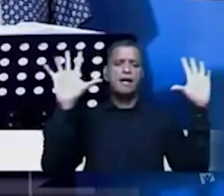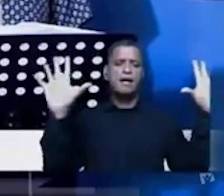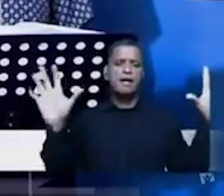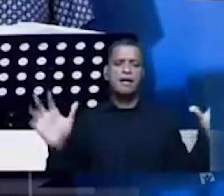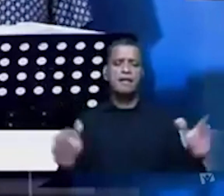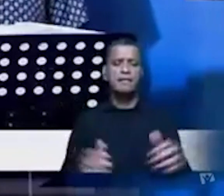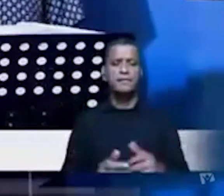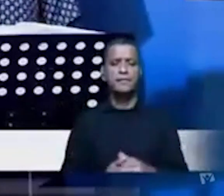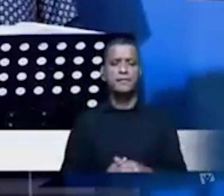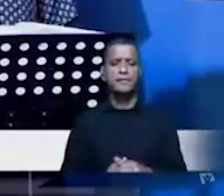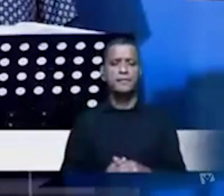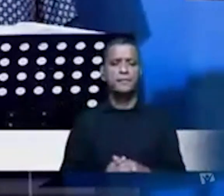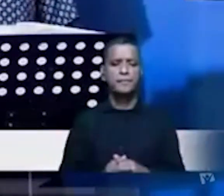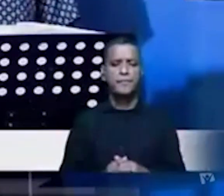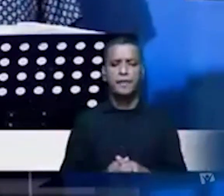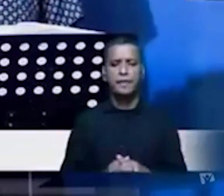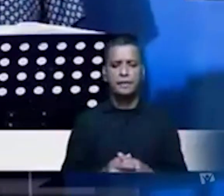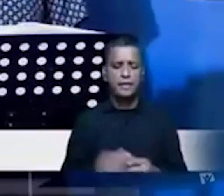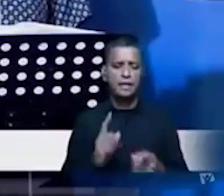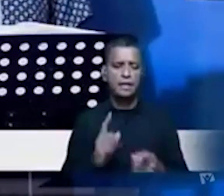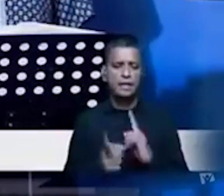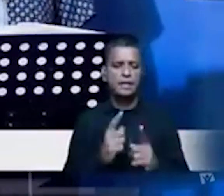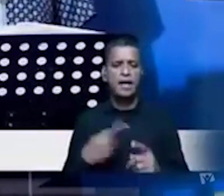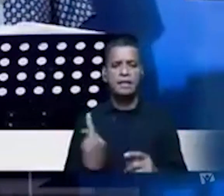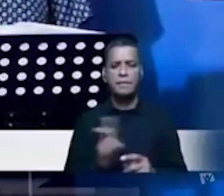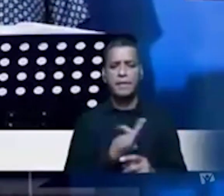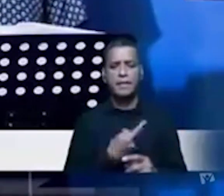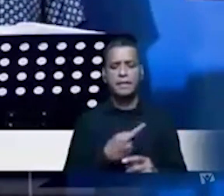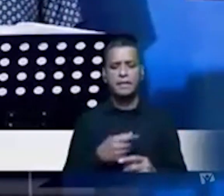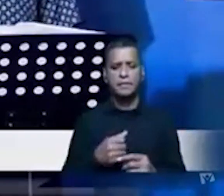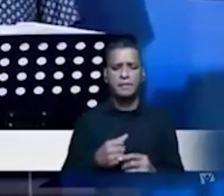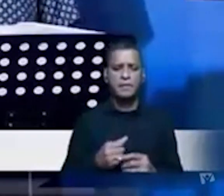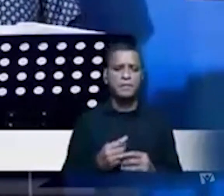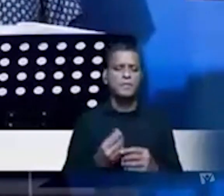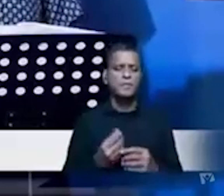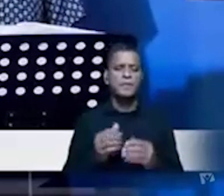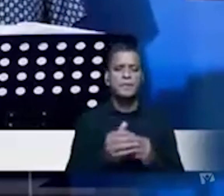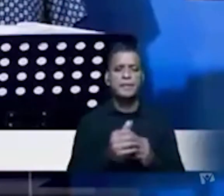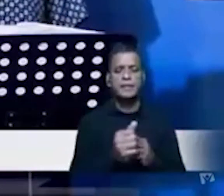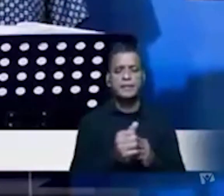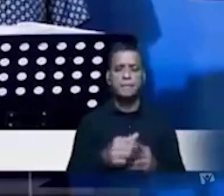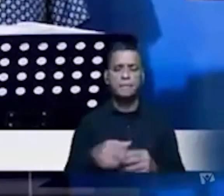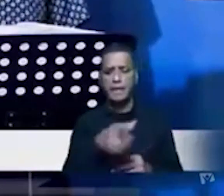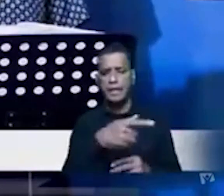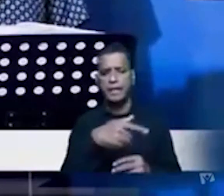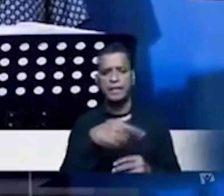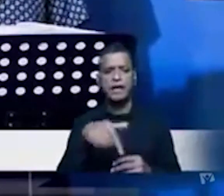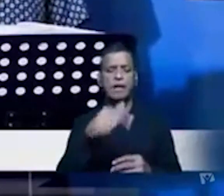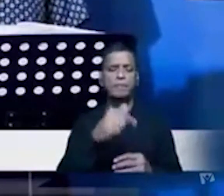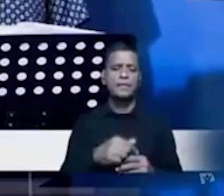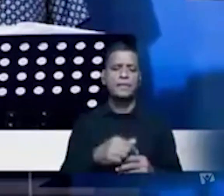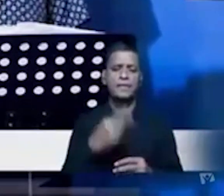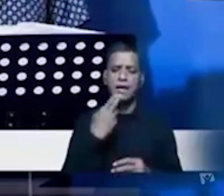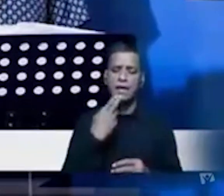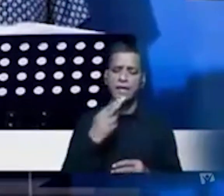benderang. Jika kita menuntun, mereka